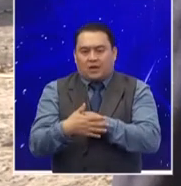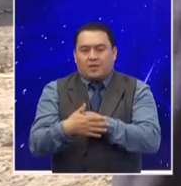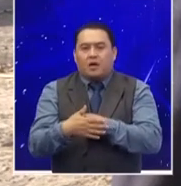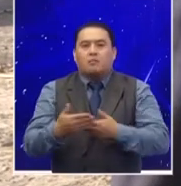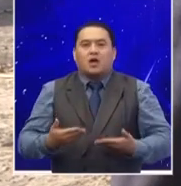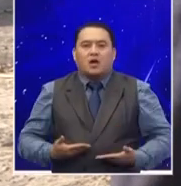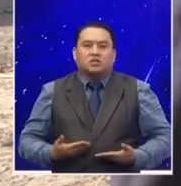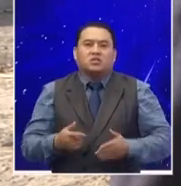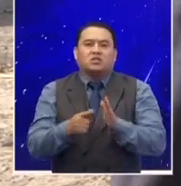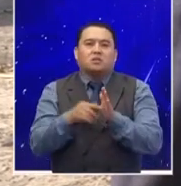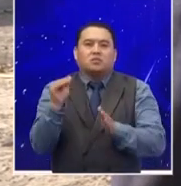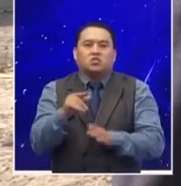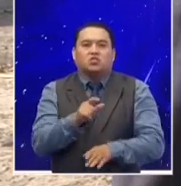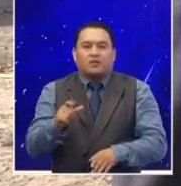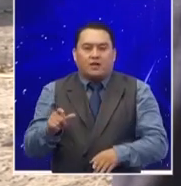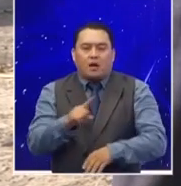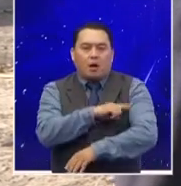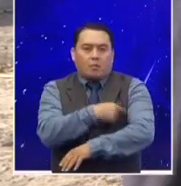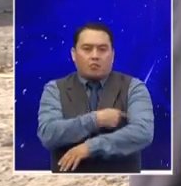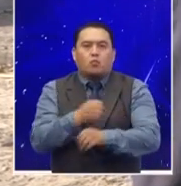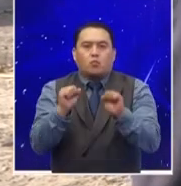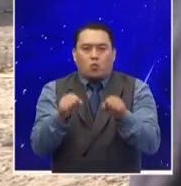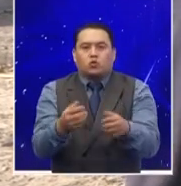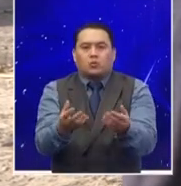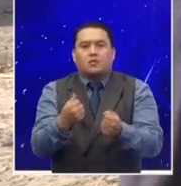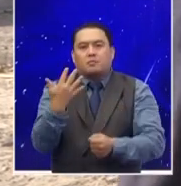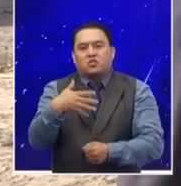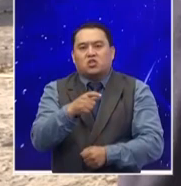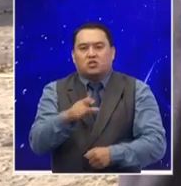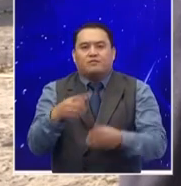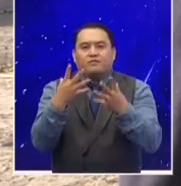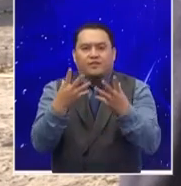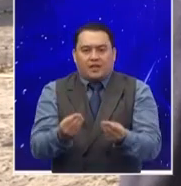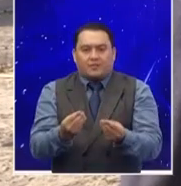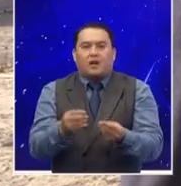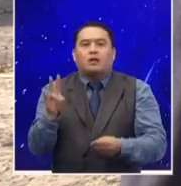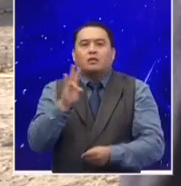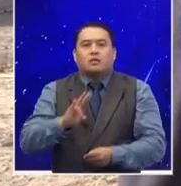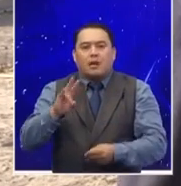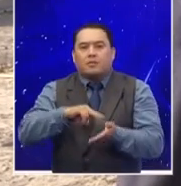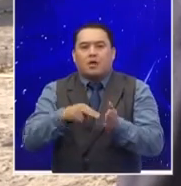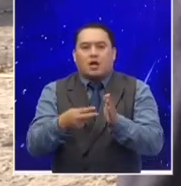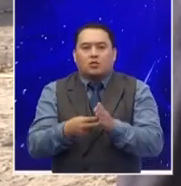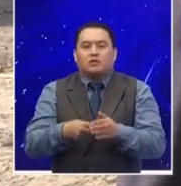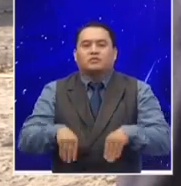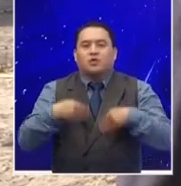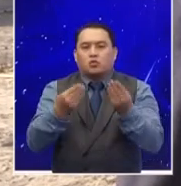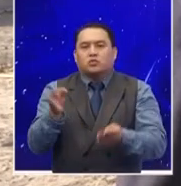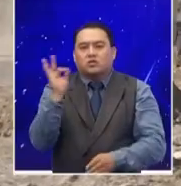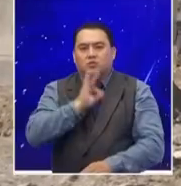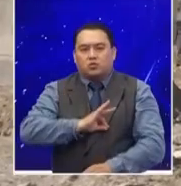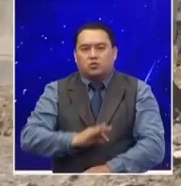Здесь проживают свыше 7 тысяч человек. Амбулатория сможет принимать до 50 пациентов в день. В начале ноября уже планируется сдать объект в